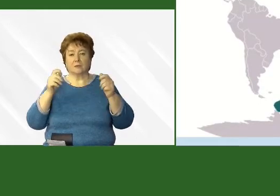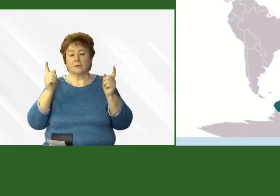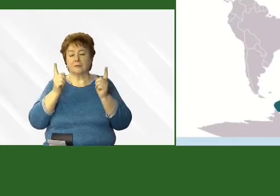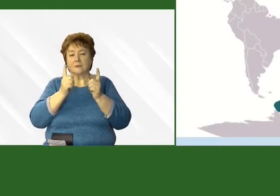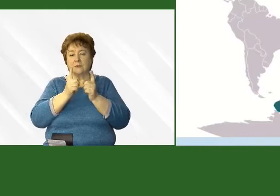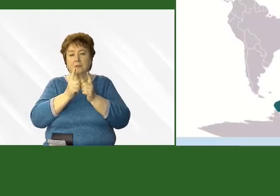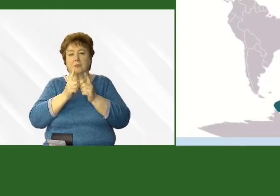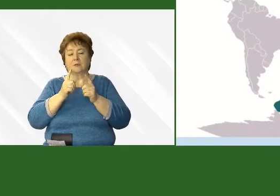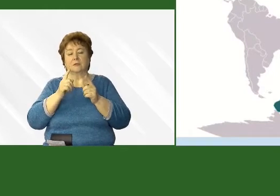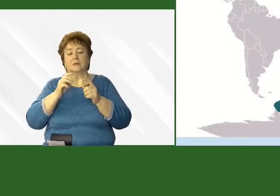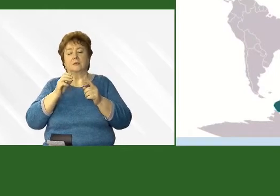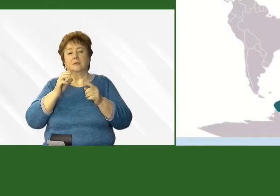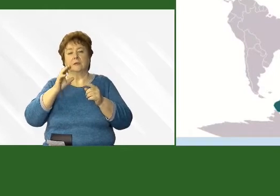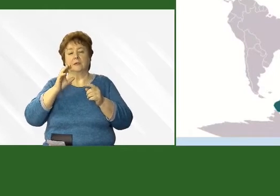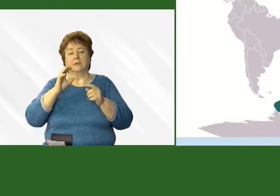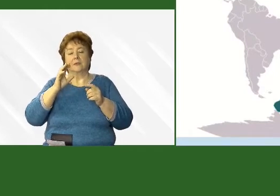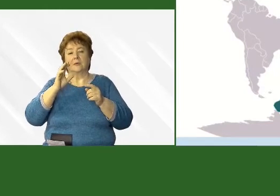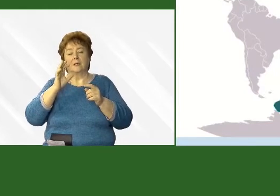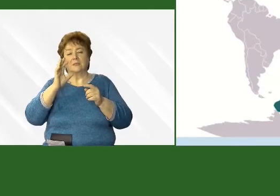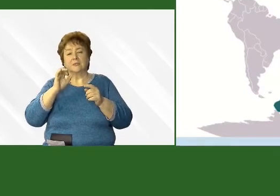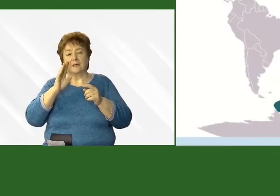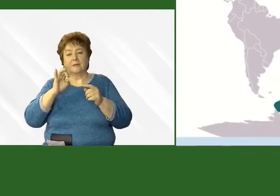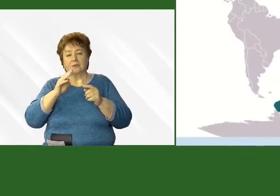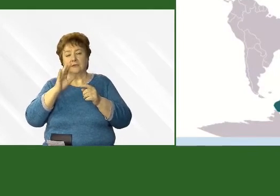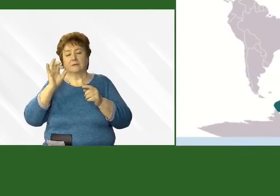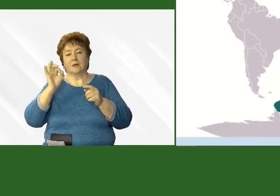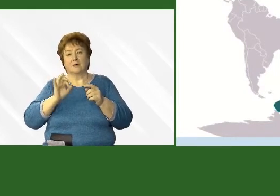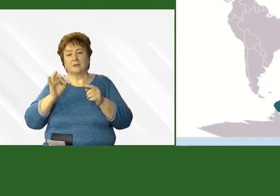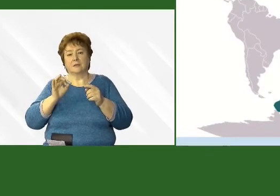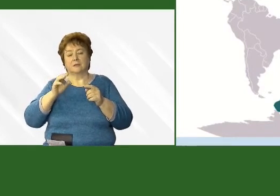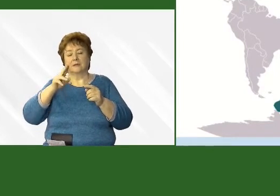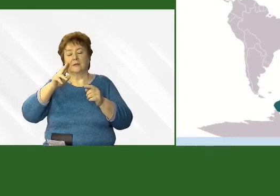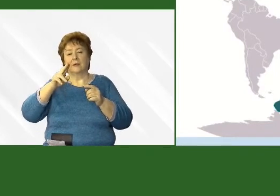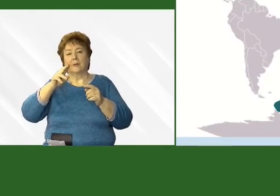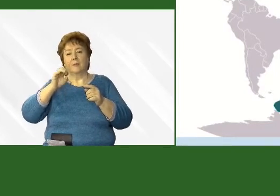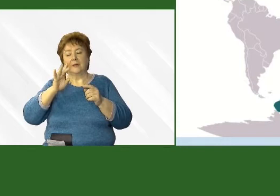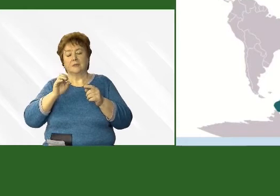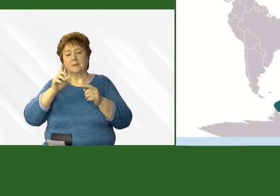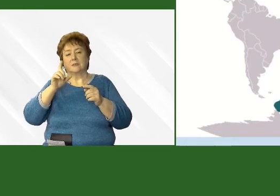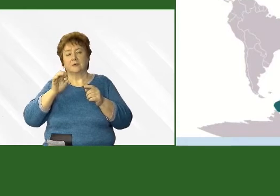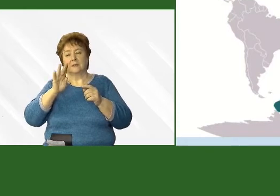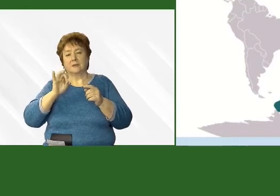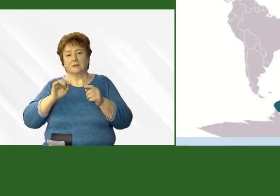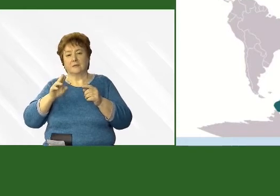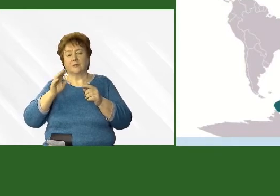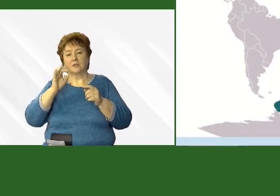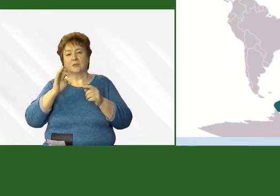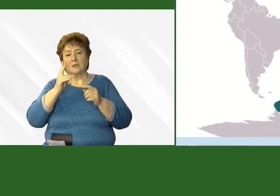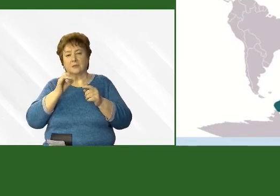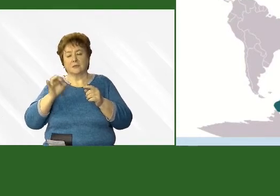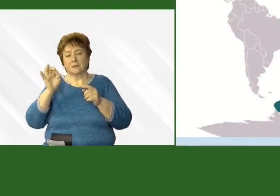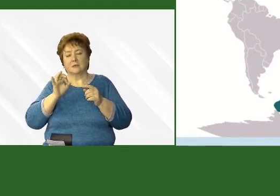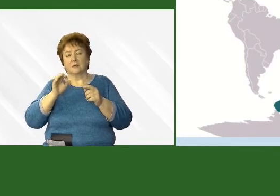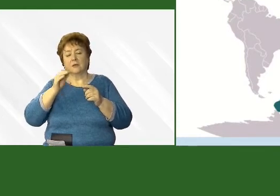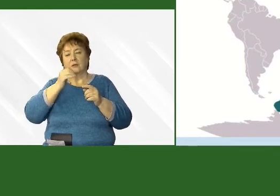Южной Георгии, Южных Сандвичевых островах, на островах Принц-Эдуард, на Южных Шетландских островах, на